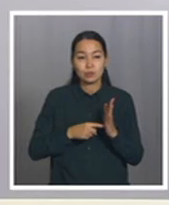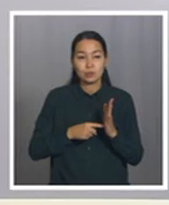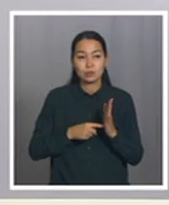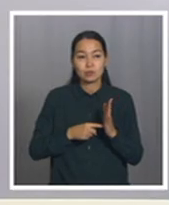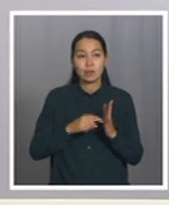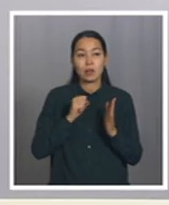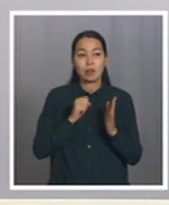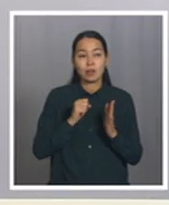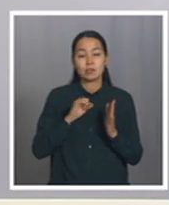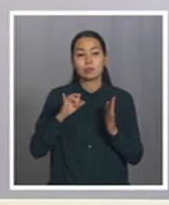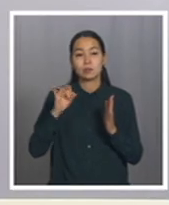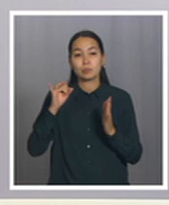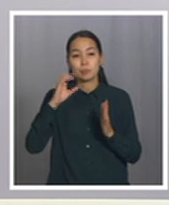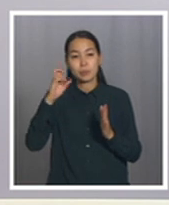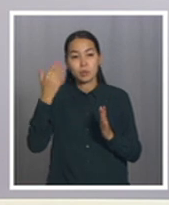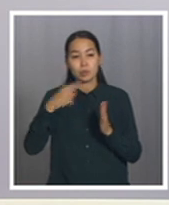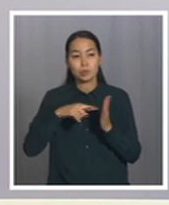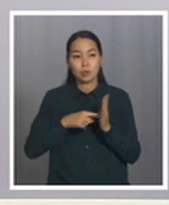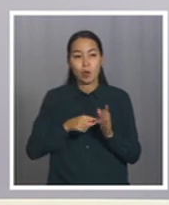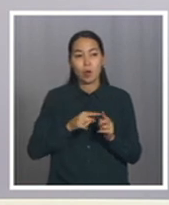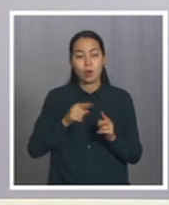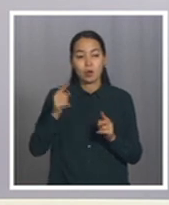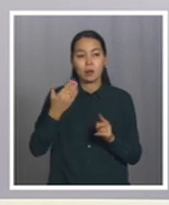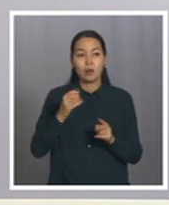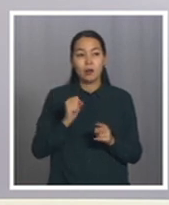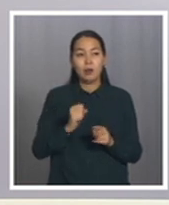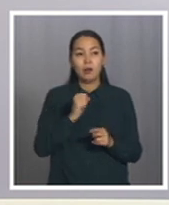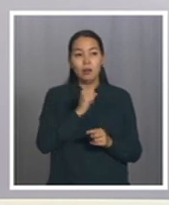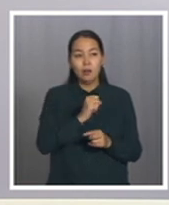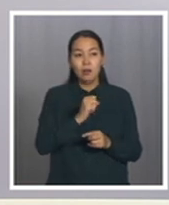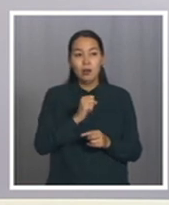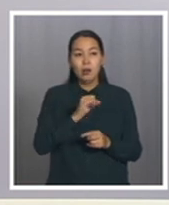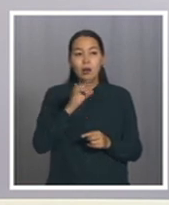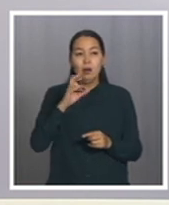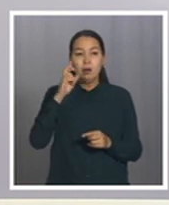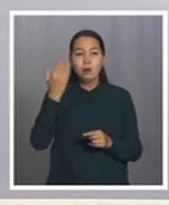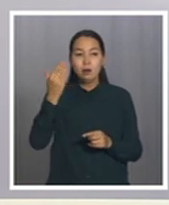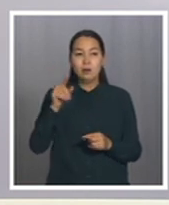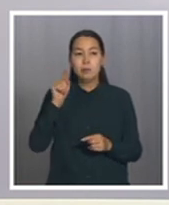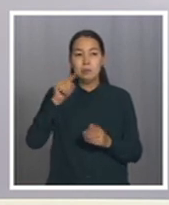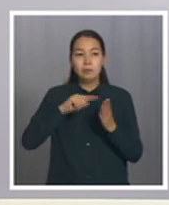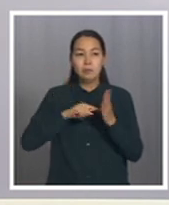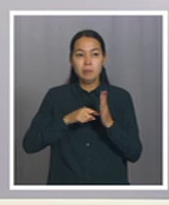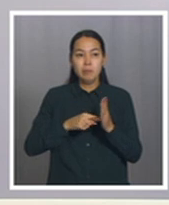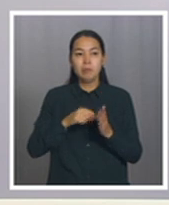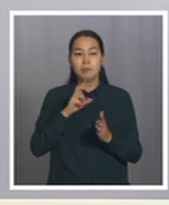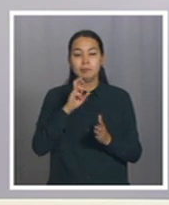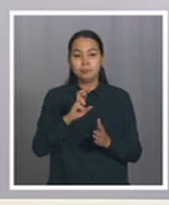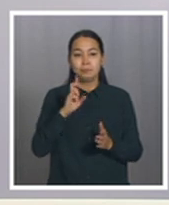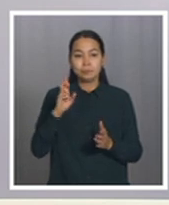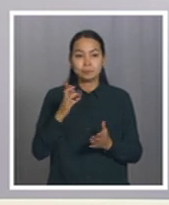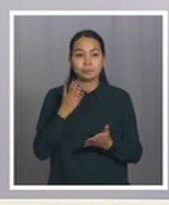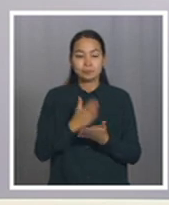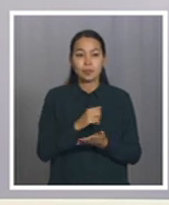нүктесі жатады. A нүктесінің координаттары бізде A да A, B нүктесінің координаттары бізде B да B, яғни өзара